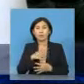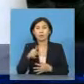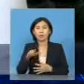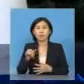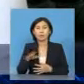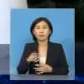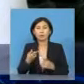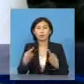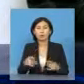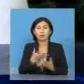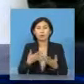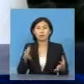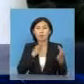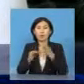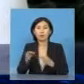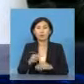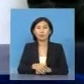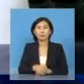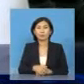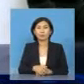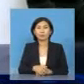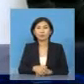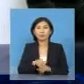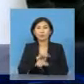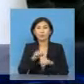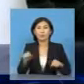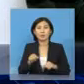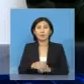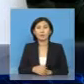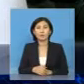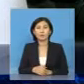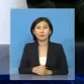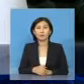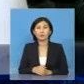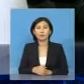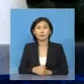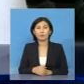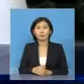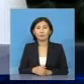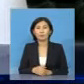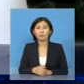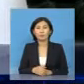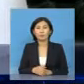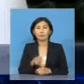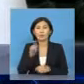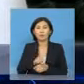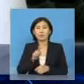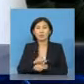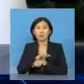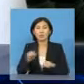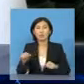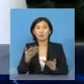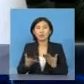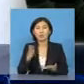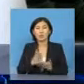гормоны и другие препараты, антикоагулянты нет необходимости и нельзя, вообще запрещается.